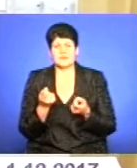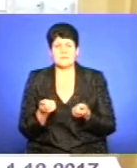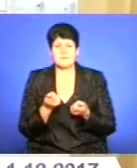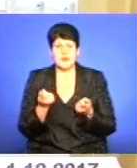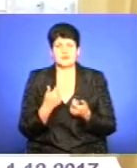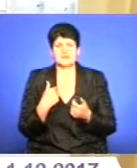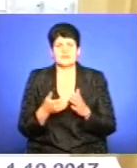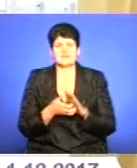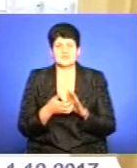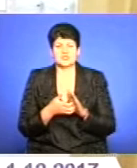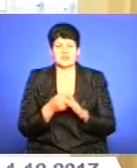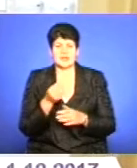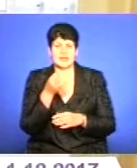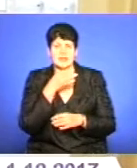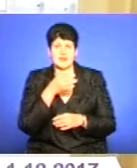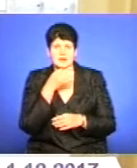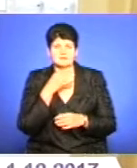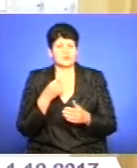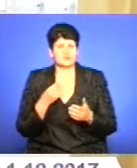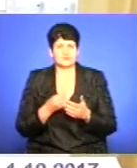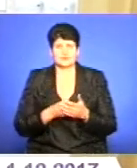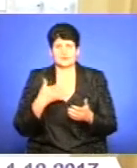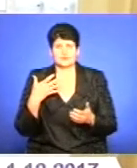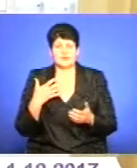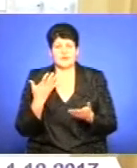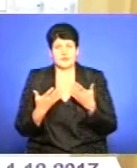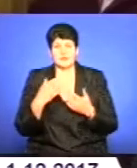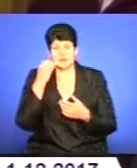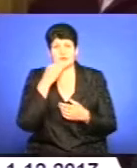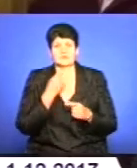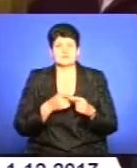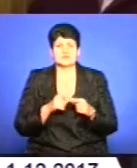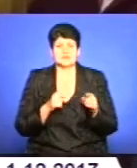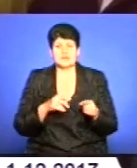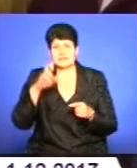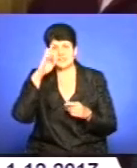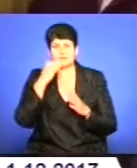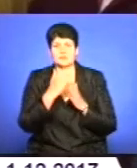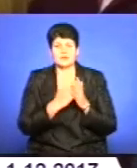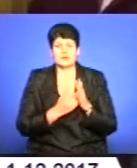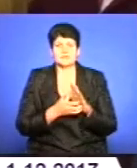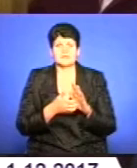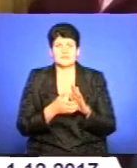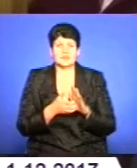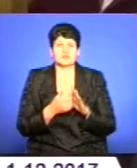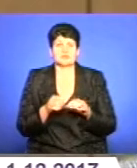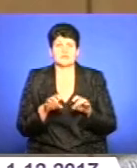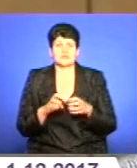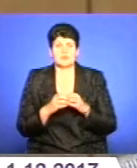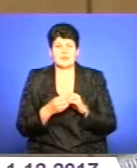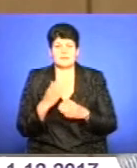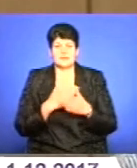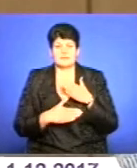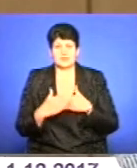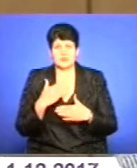на лікарство, лікарство дуже дороге, але дякуємо за те. Державних програм недостатньо, щоб вирішити проблеми інвалідів,